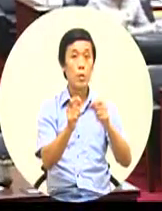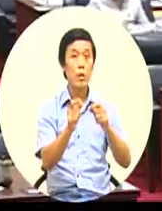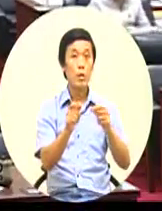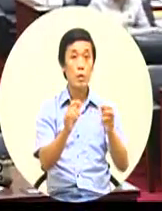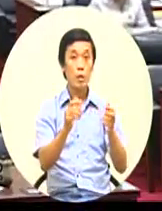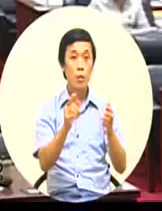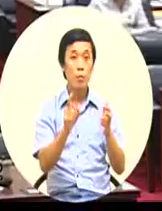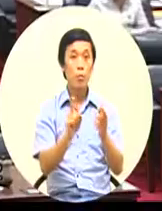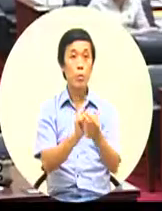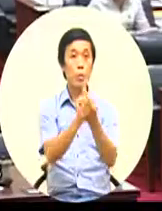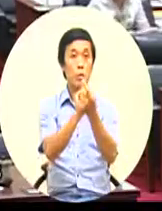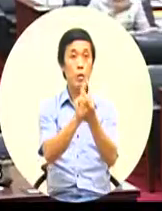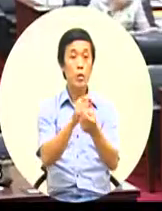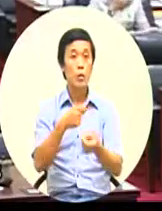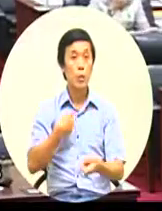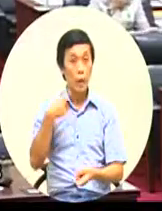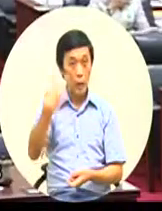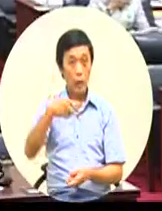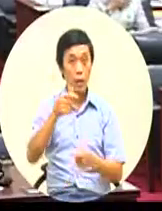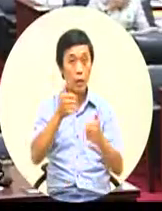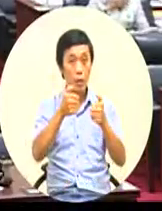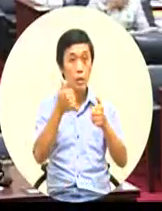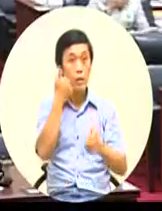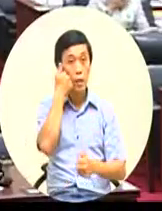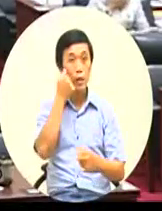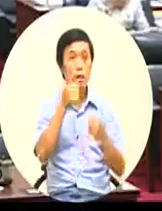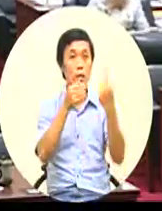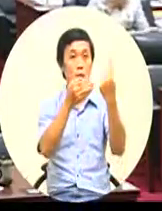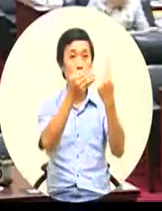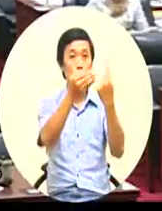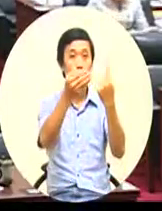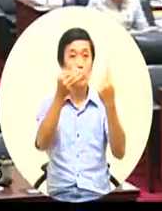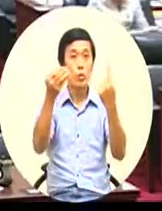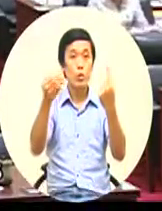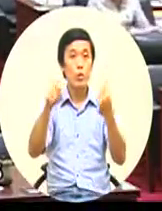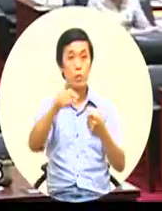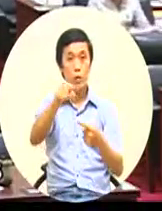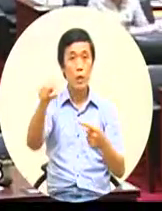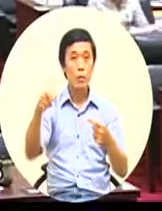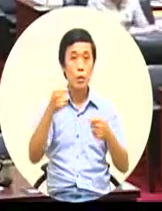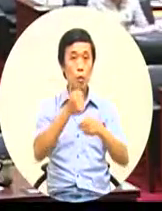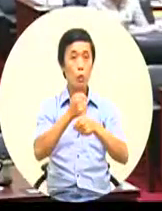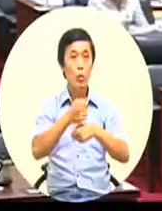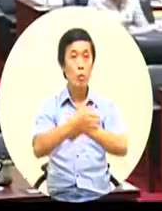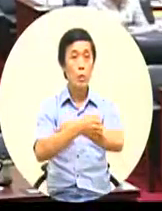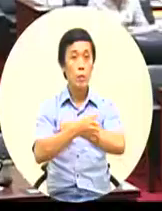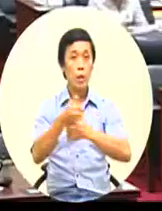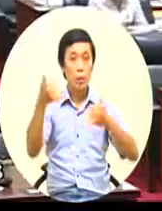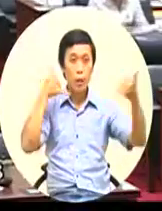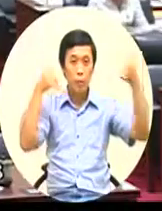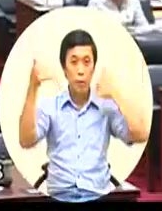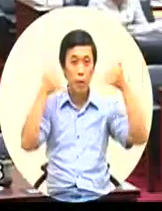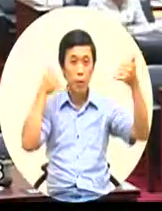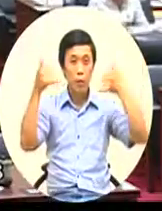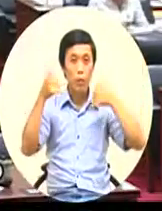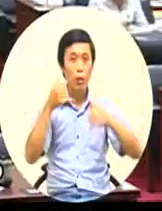我搁兼感谢一个咱的1999所有的人员，吼、哦，电话接甲手软。